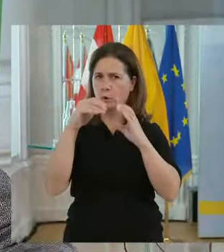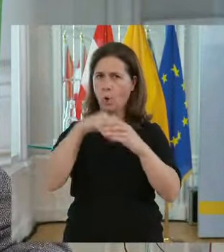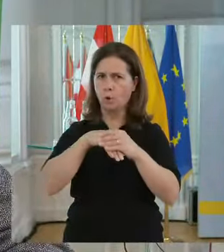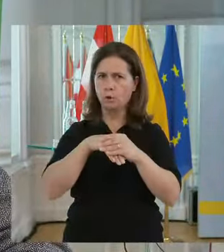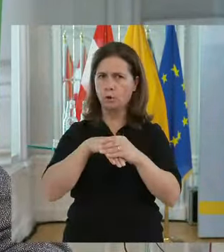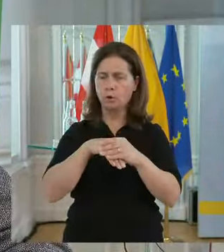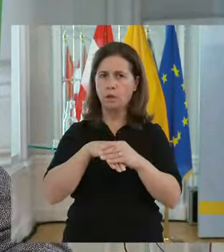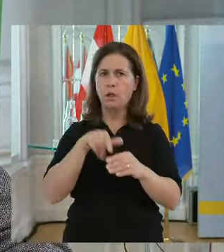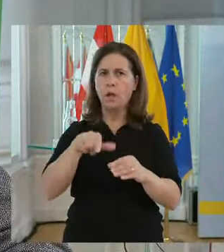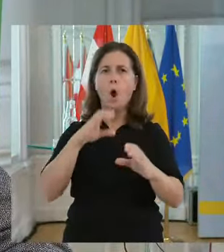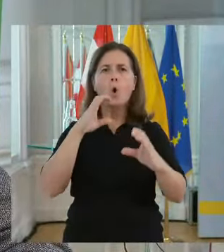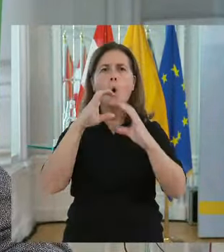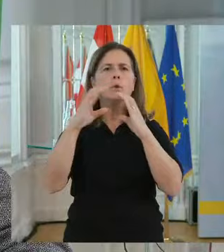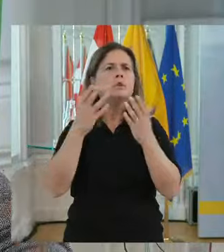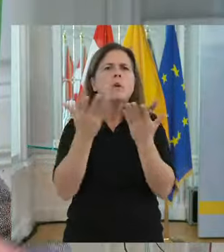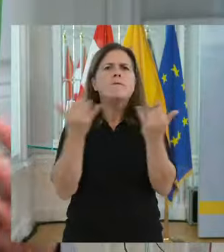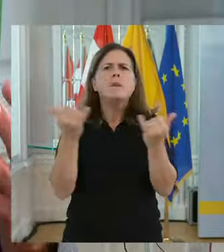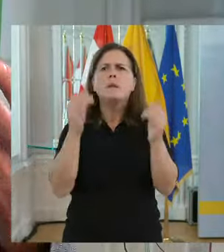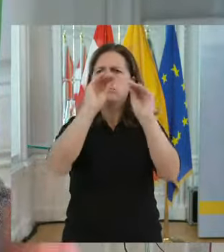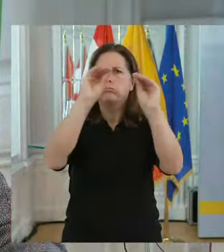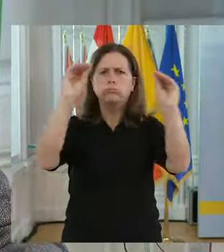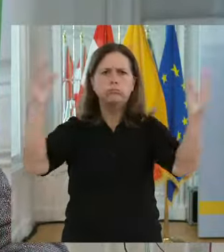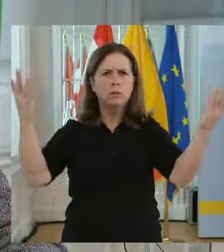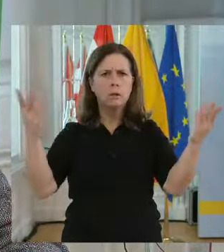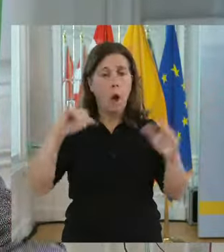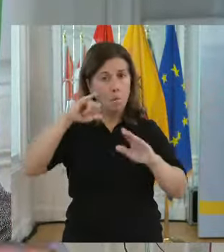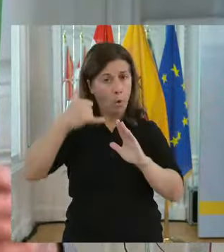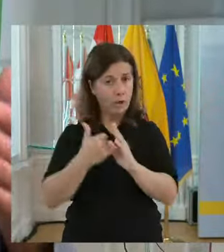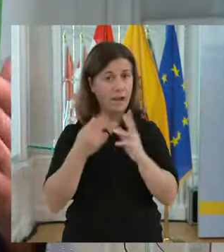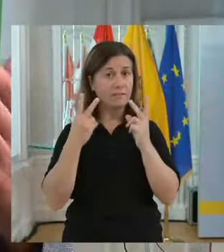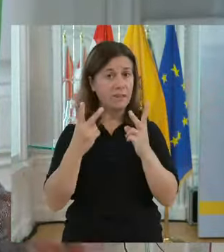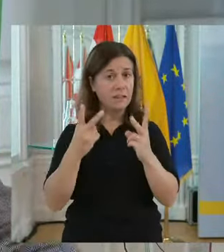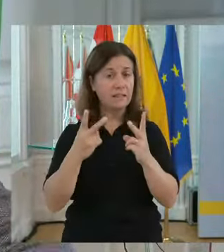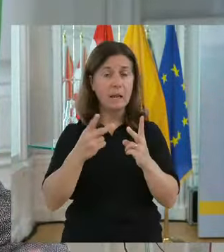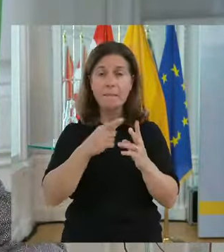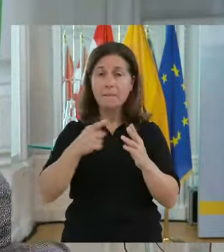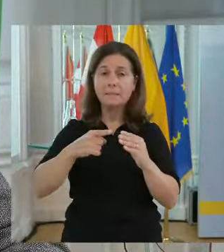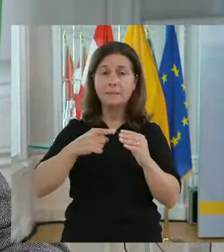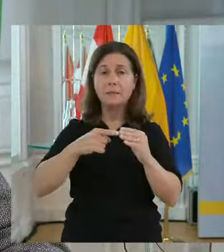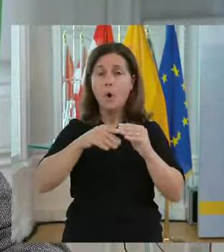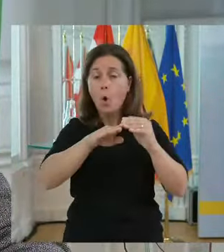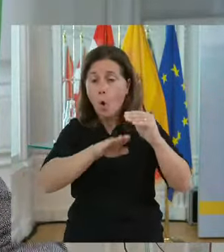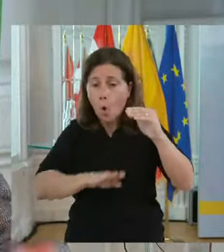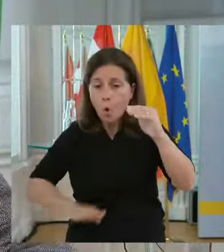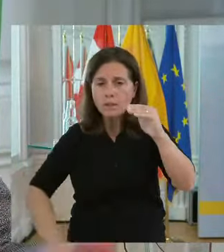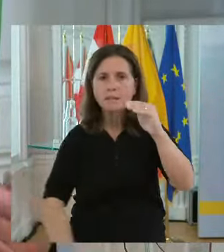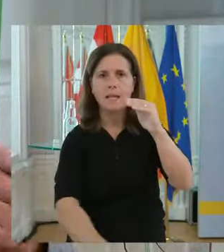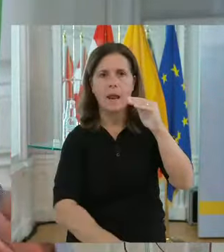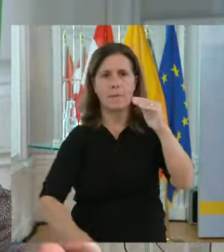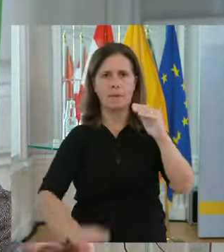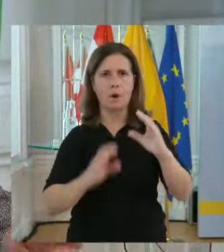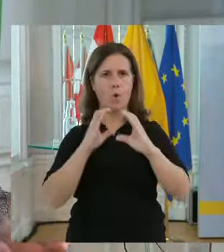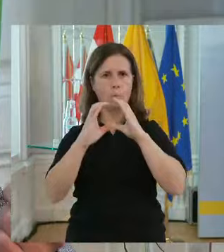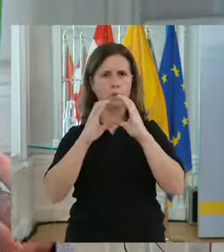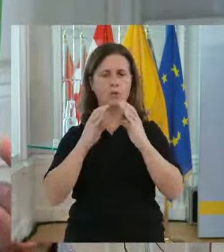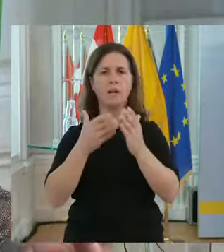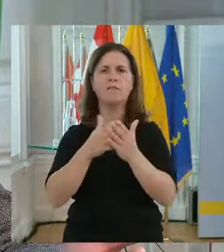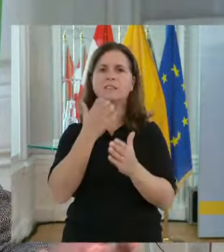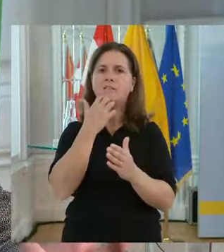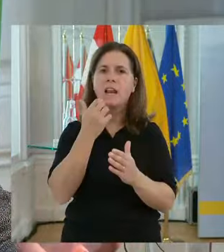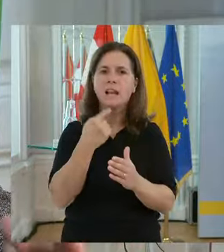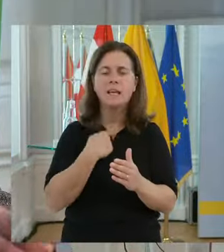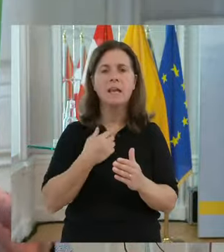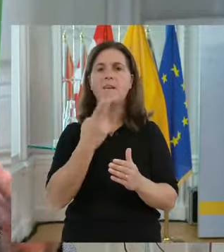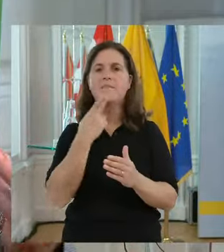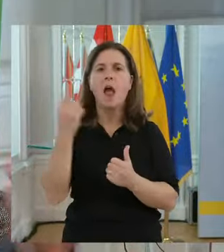Wohin kommuniziere ich? Ja? Also bei so einem Projekt muss man wirklich bis in die unterste Ebene kommunizieren. Was will ich, was mache ich, wer